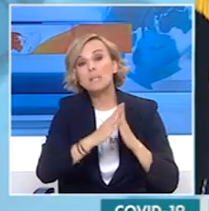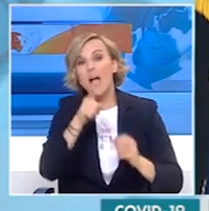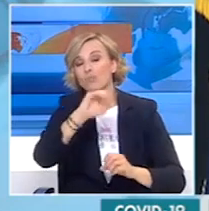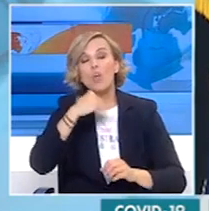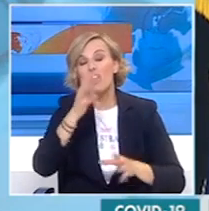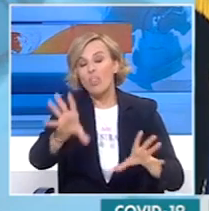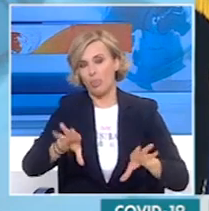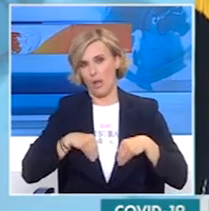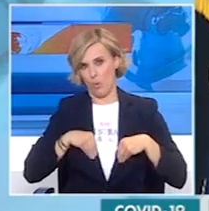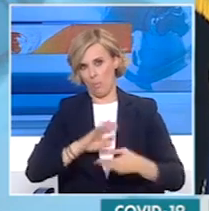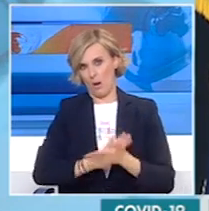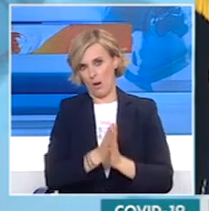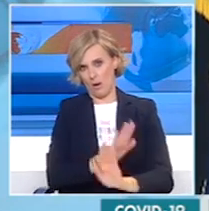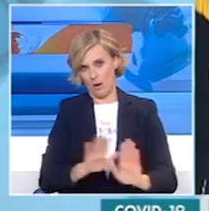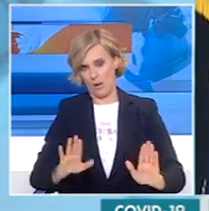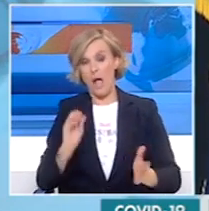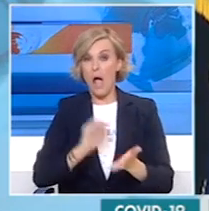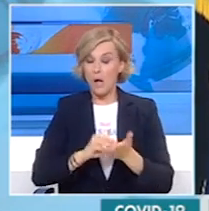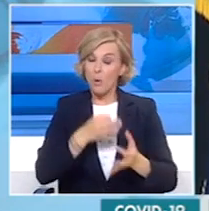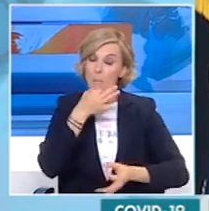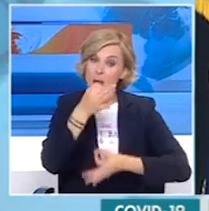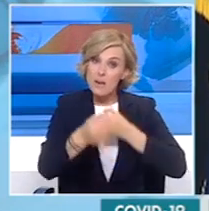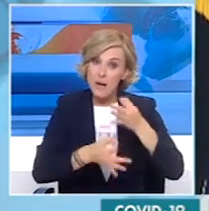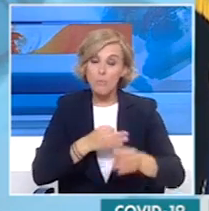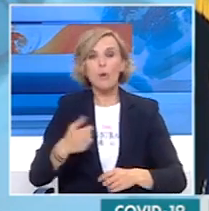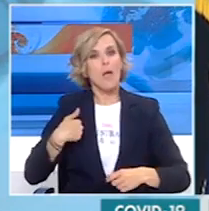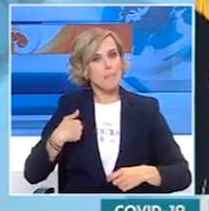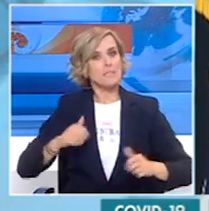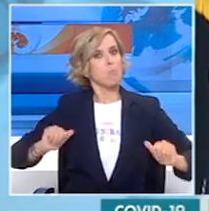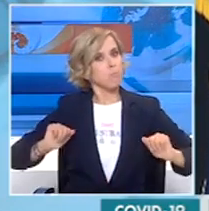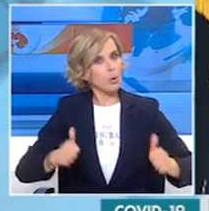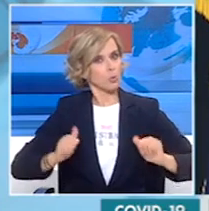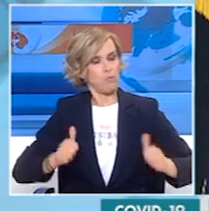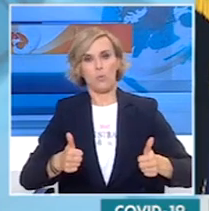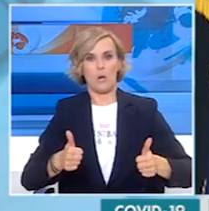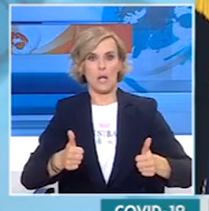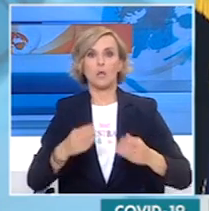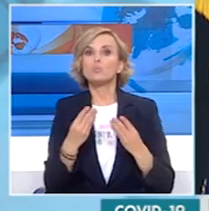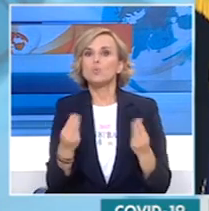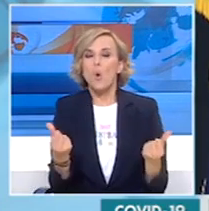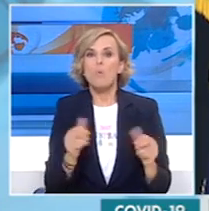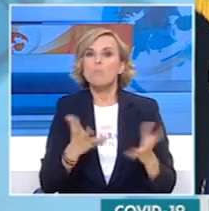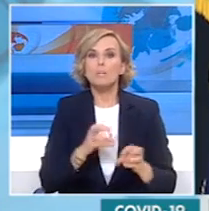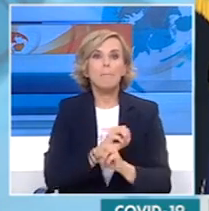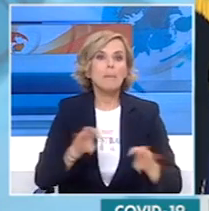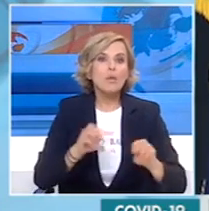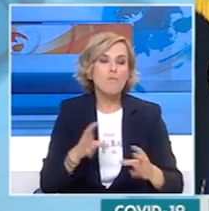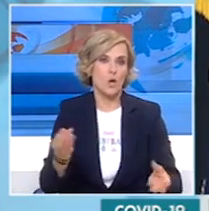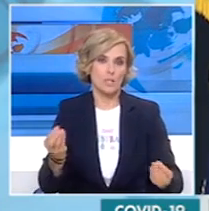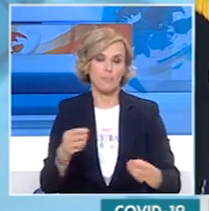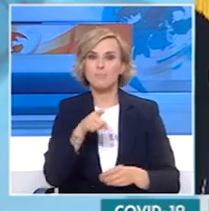αποδεκτό. Θα ήθελα επίσης να σας πληροφορήσω για μια πρωτοβουλία που προάγει την πρόσβαση στην πληροφόρηση. Το